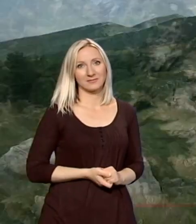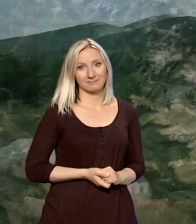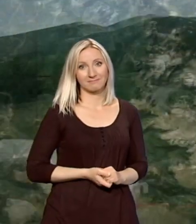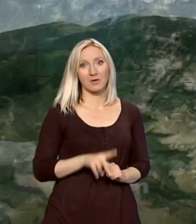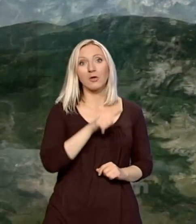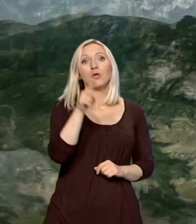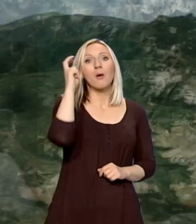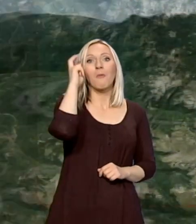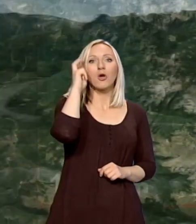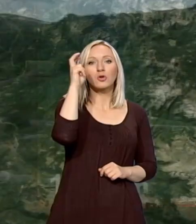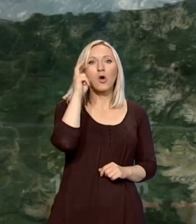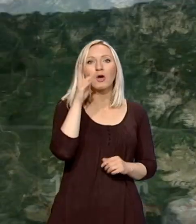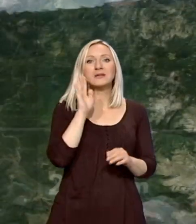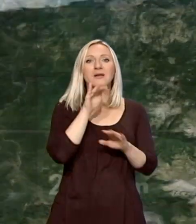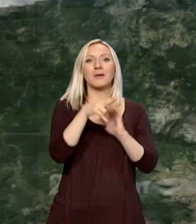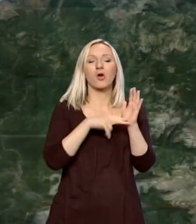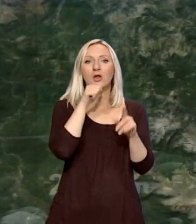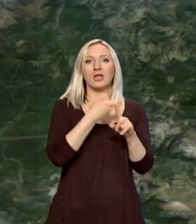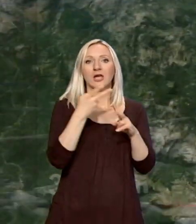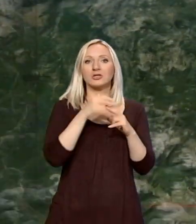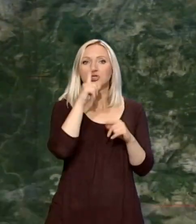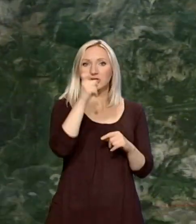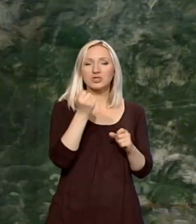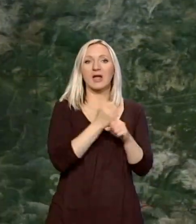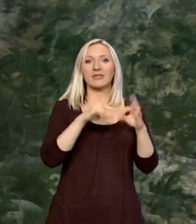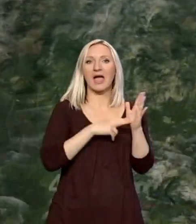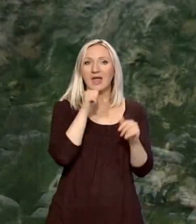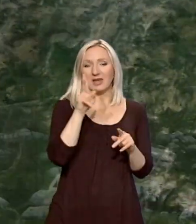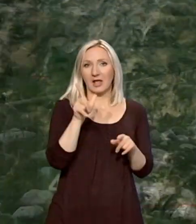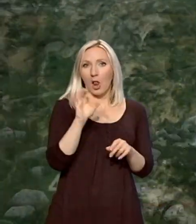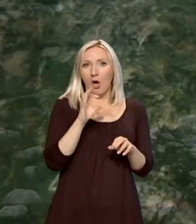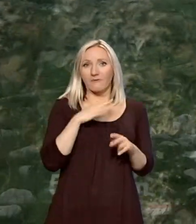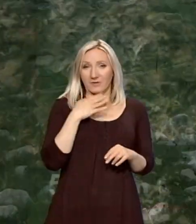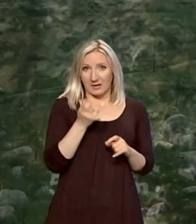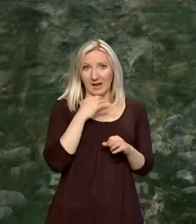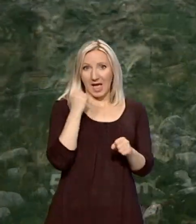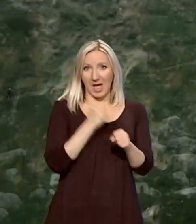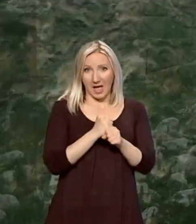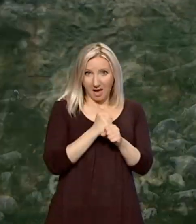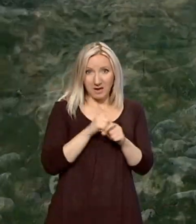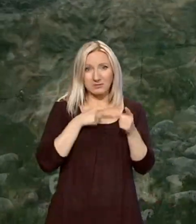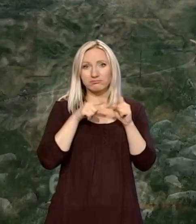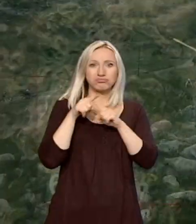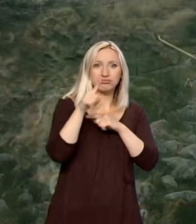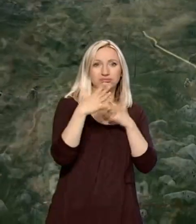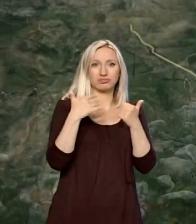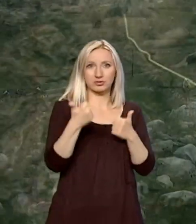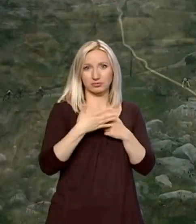Do Podgorice je vodila trasa preko Nikšića i Danilovgrada, duga 76 km.